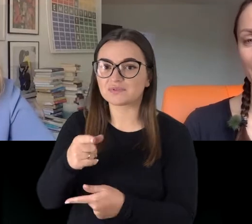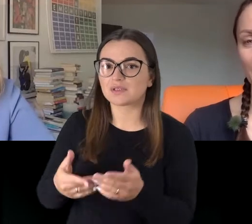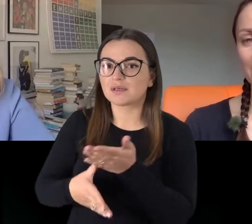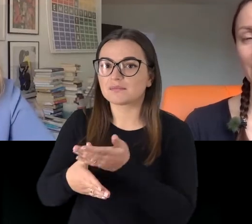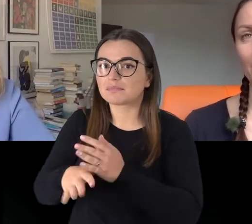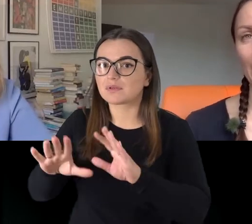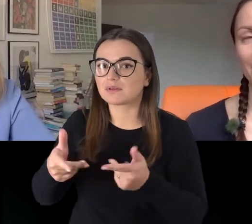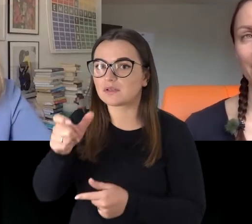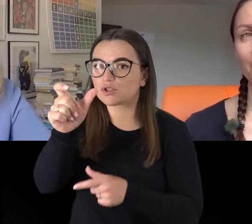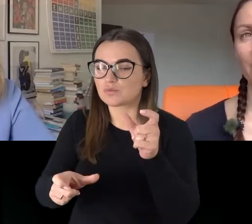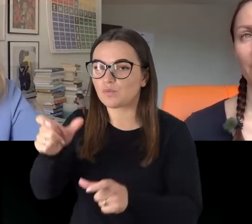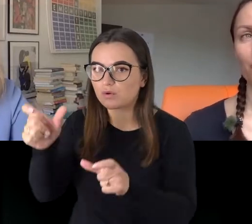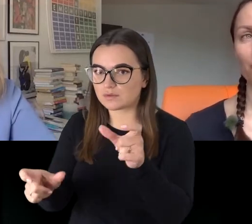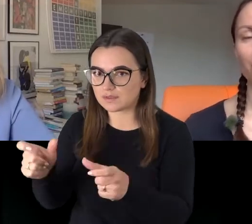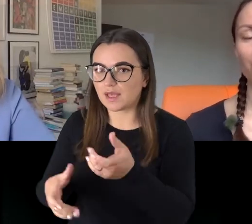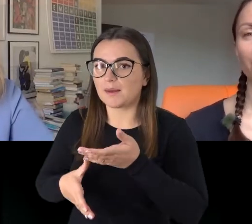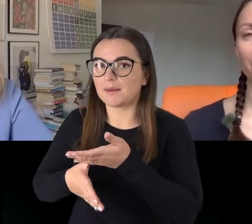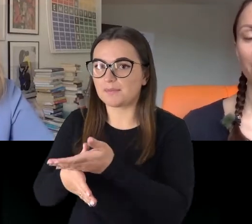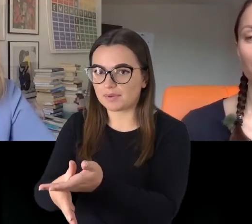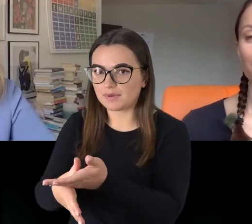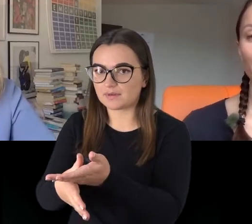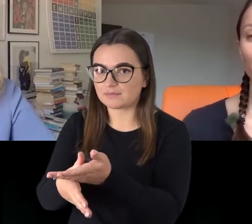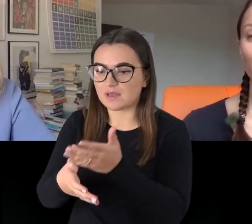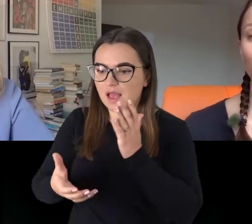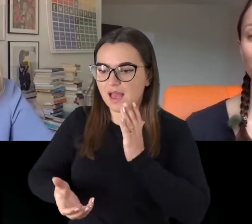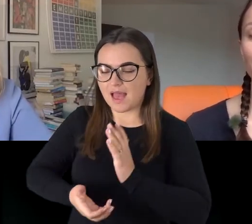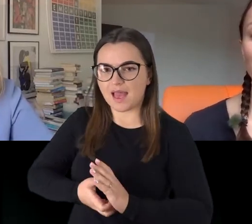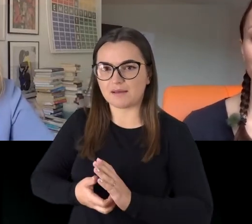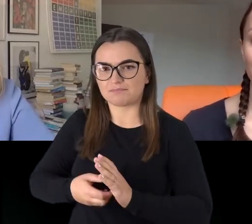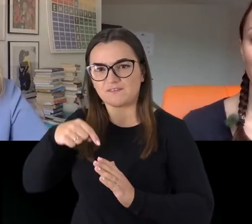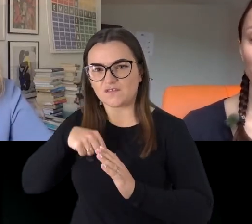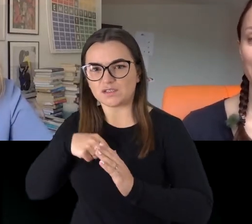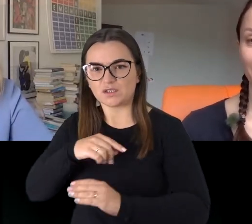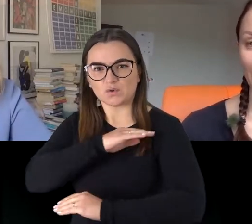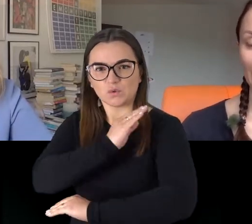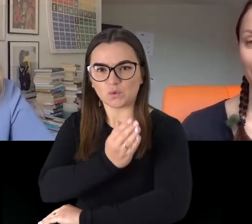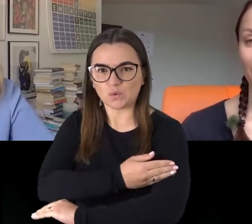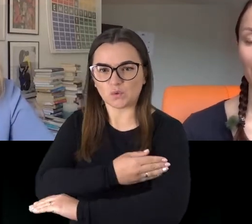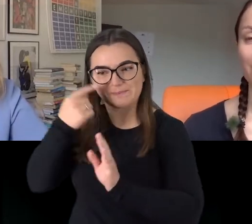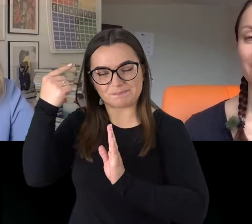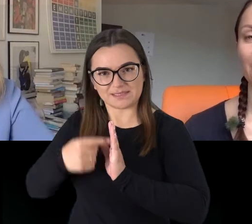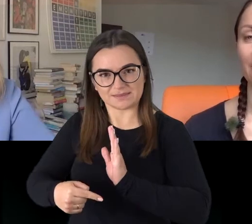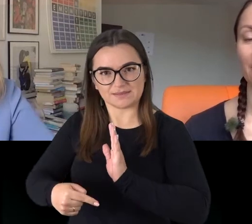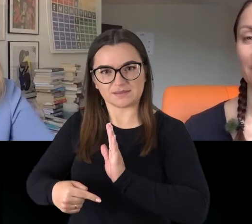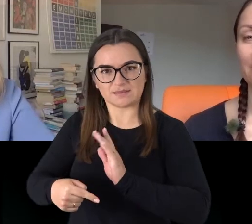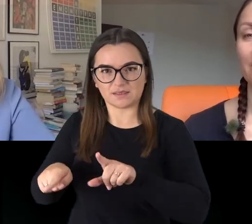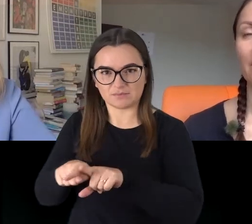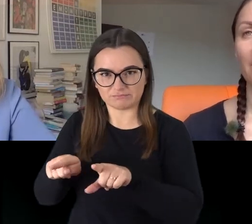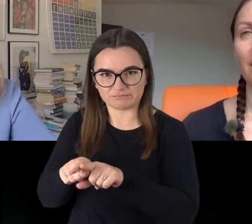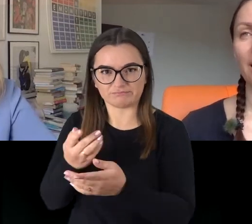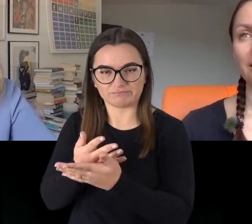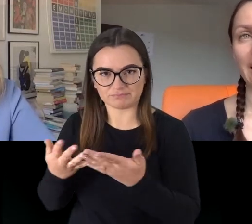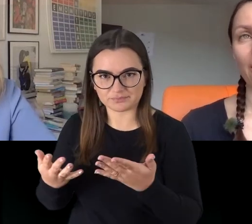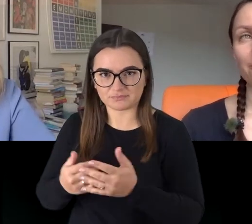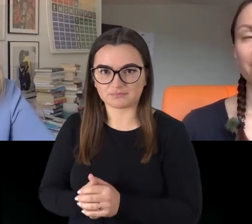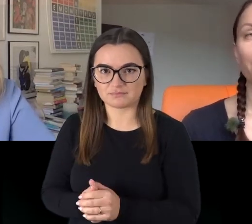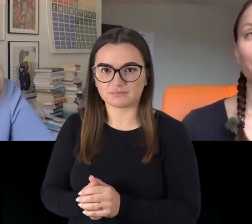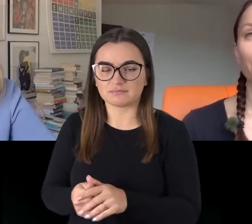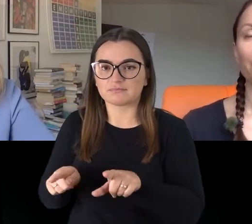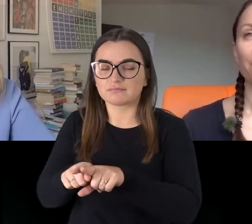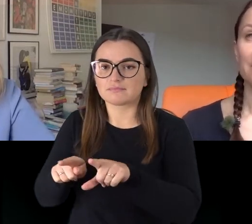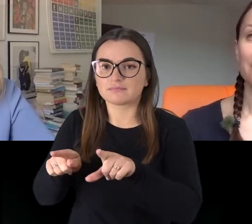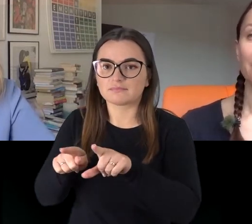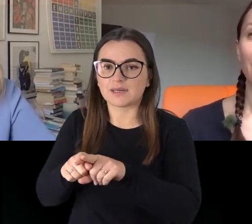grįstais sprendimais, bet taip pat surastų vidiniu stiprumu ir pasitikėjimu savimi kilusiais sprendimais.